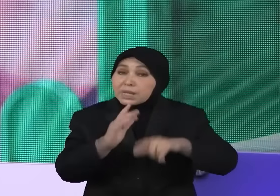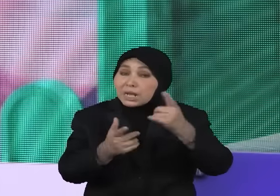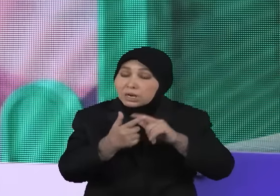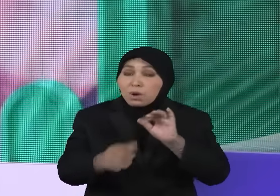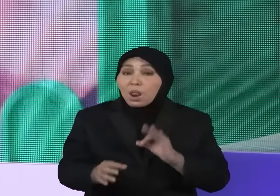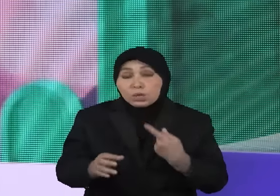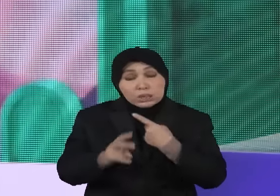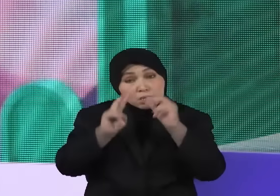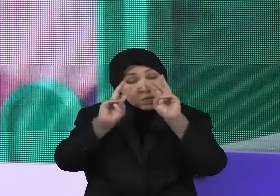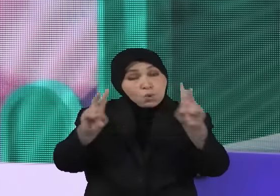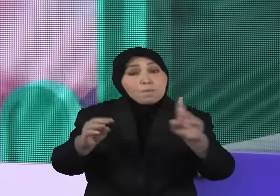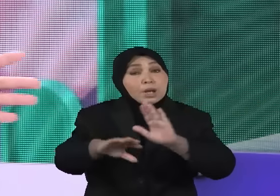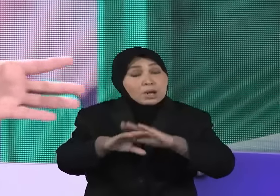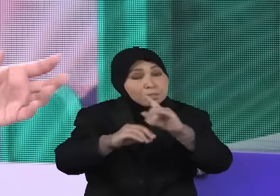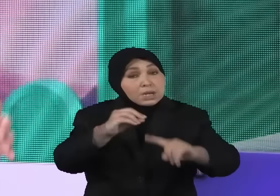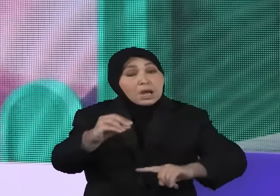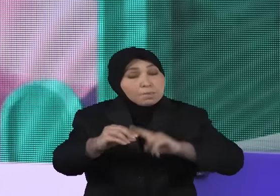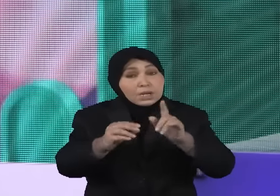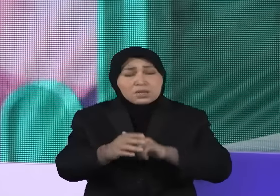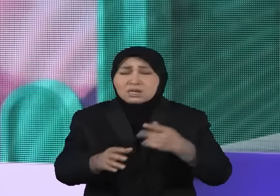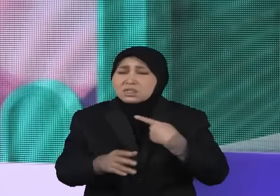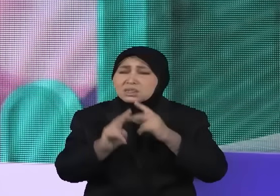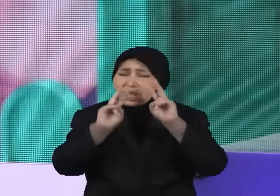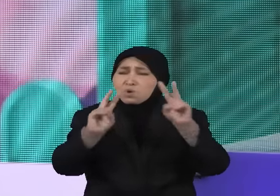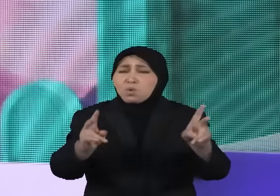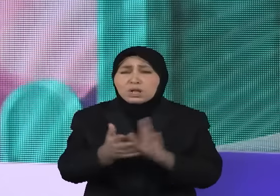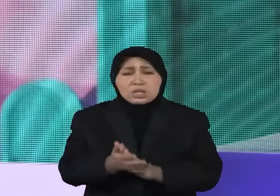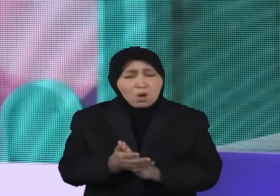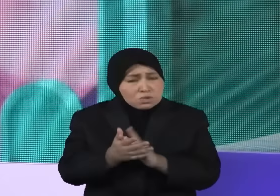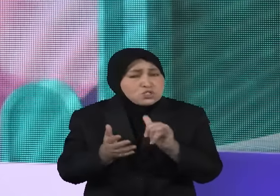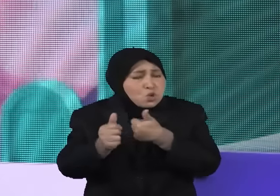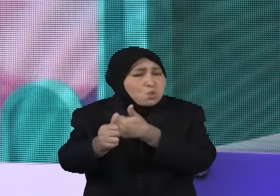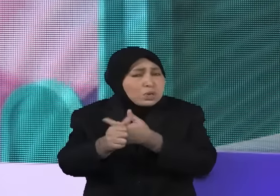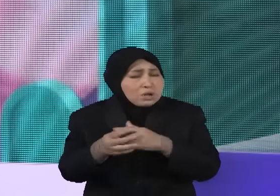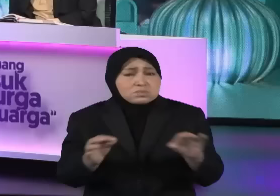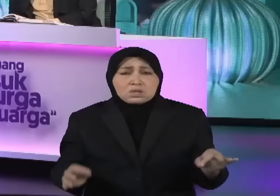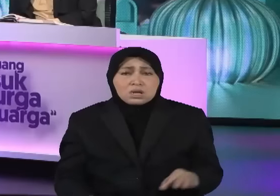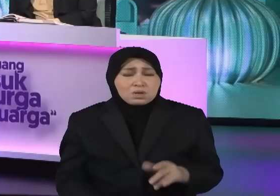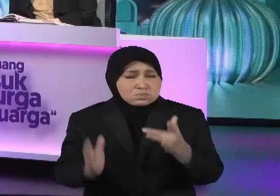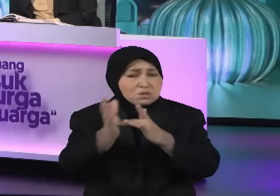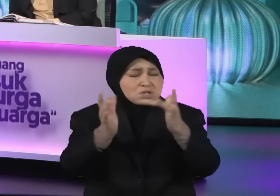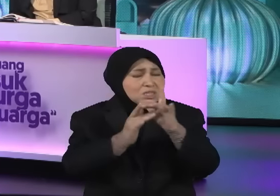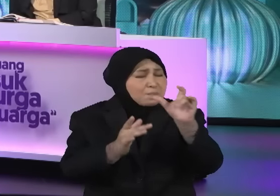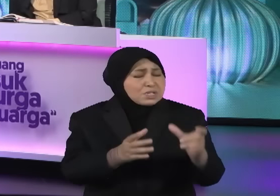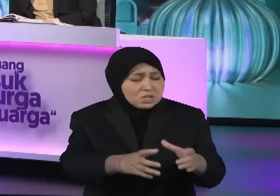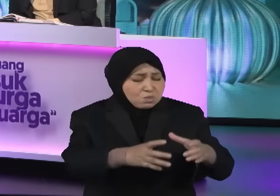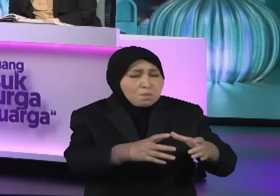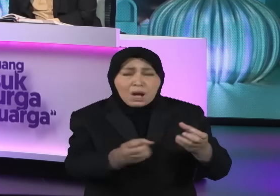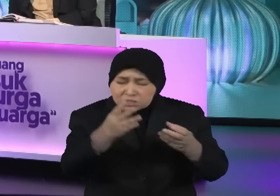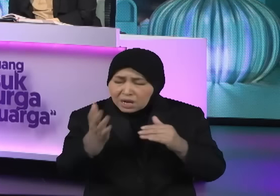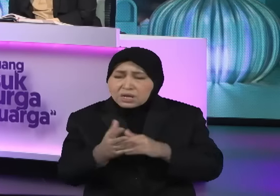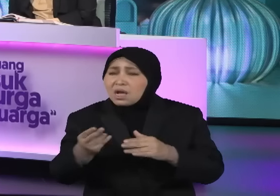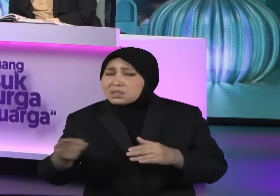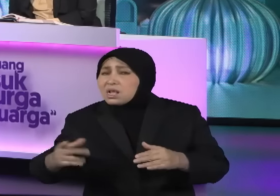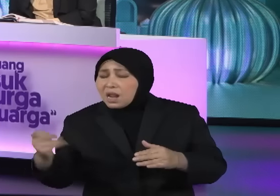kita melihat pada perkara ini, kalau kita tengok kisah asbabun nuzul ayat ini, Nasrani itu ambil satu bekas ya Ustaz. Banyak lagi harta lain.